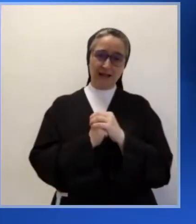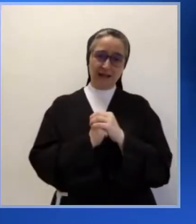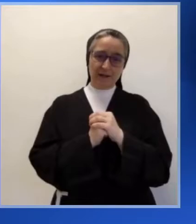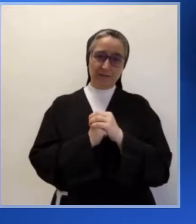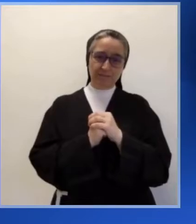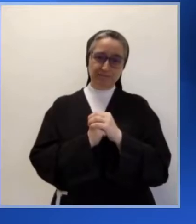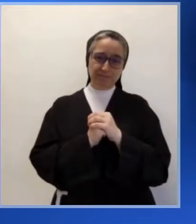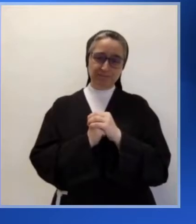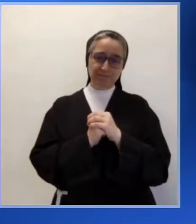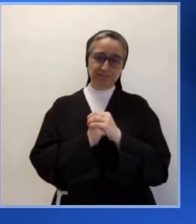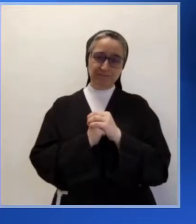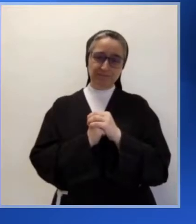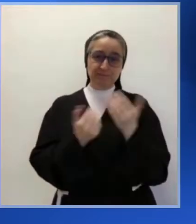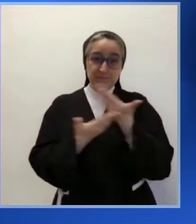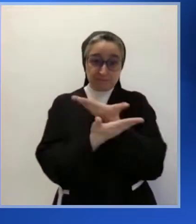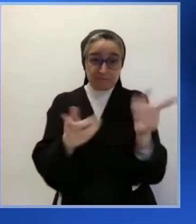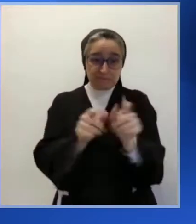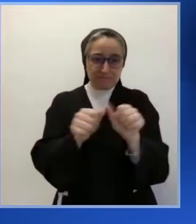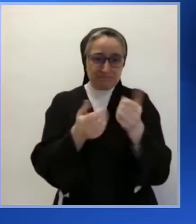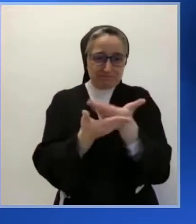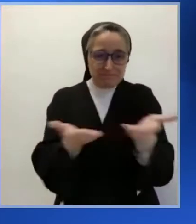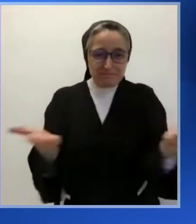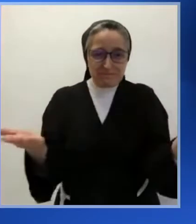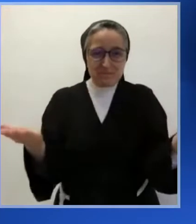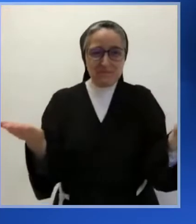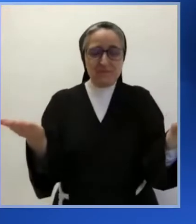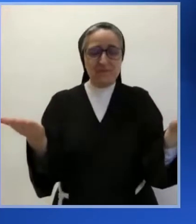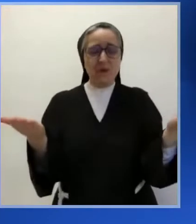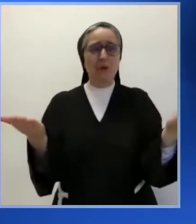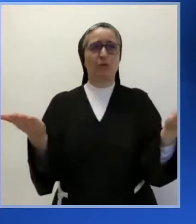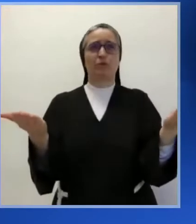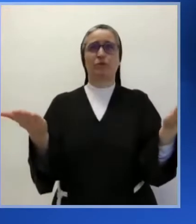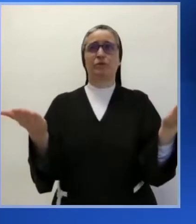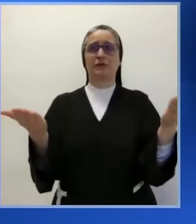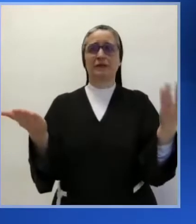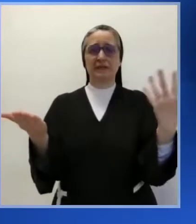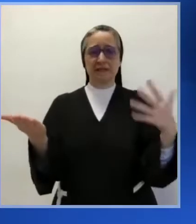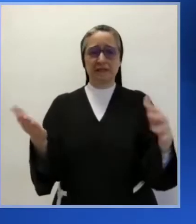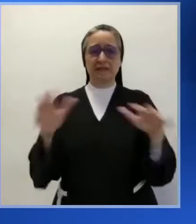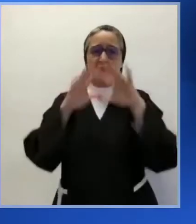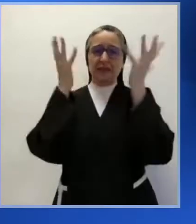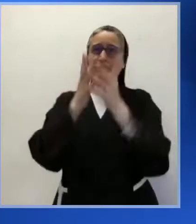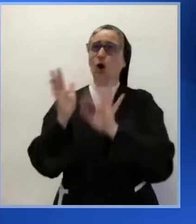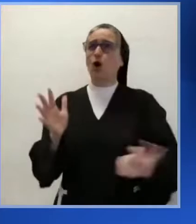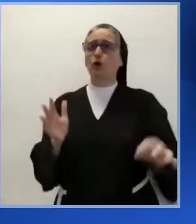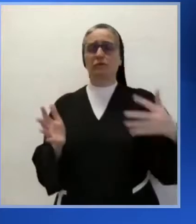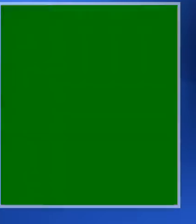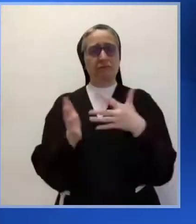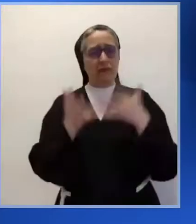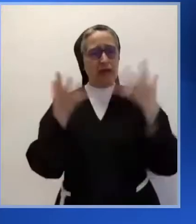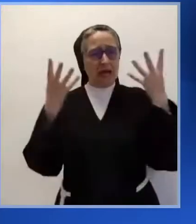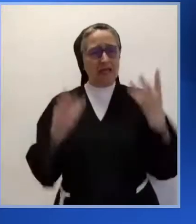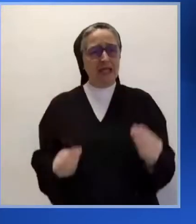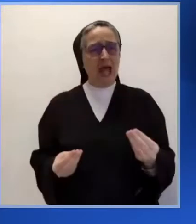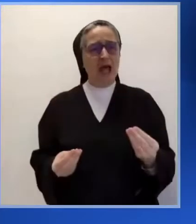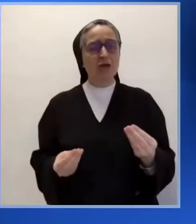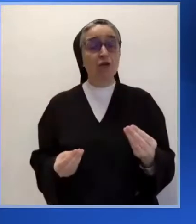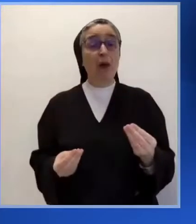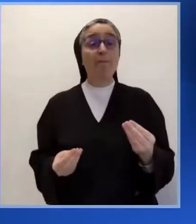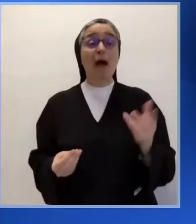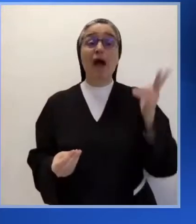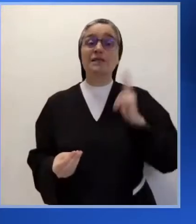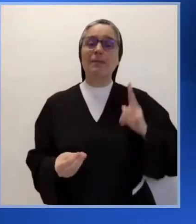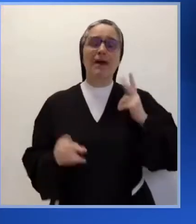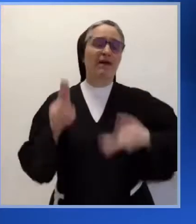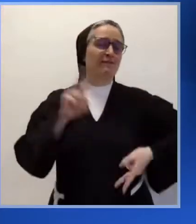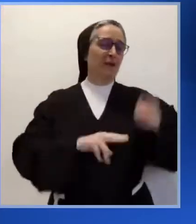Cari fratelli e sorelle, tante sono le difficoltà del nostro tempo, ma più forte è la speranza,